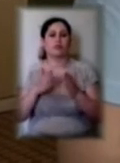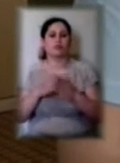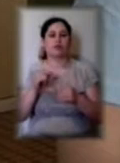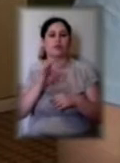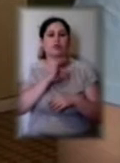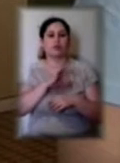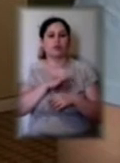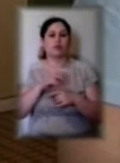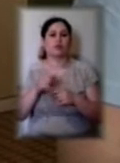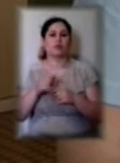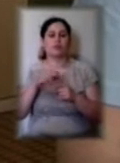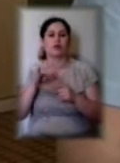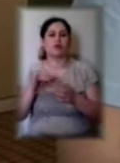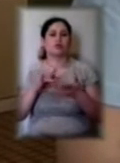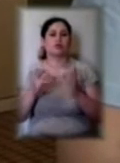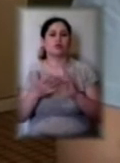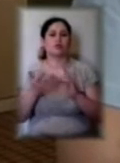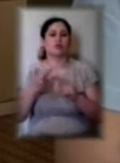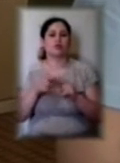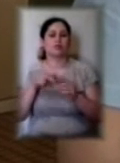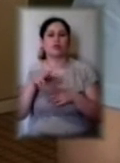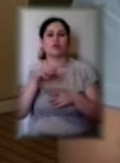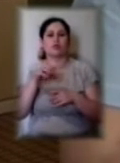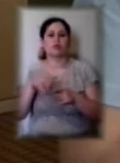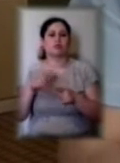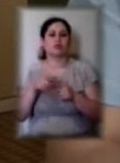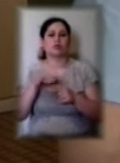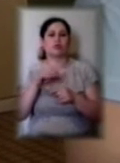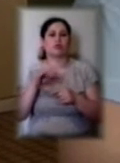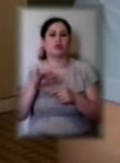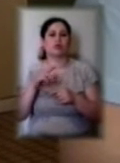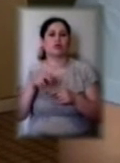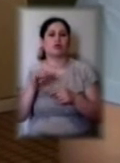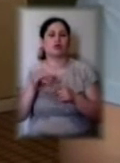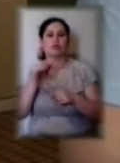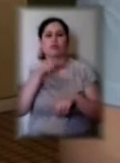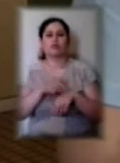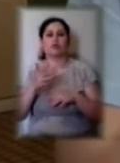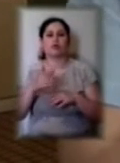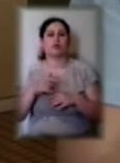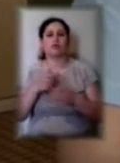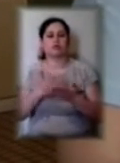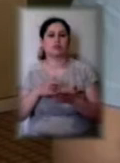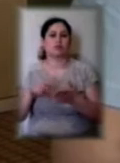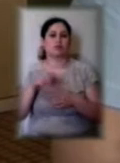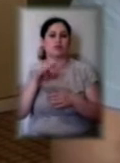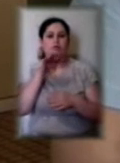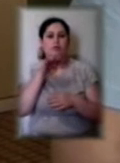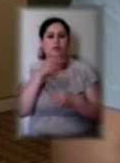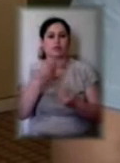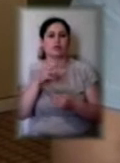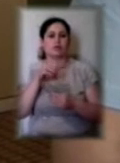мережу інтернет, пройти ці тестування відповідно до технологічних карт і часу, на який відведено це тестування. Потім вони мали